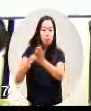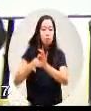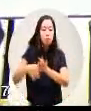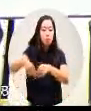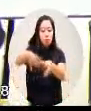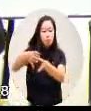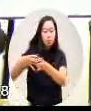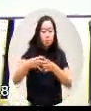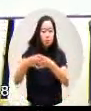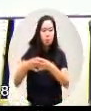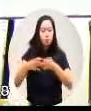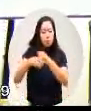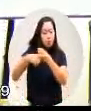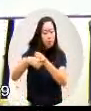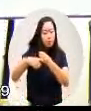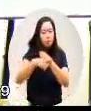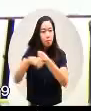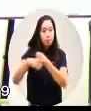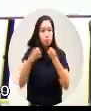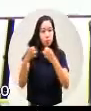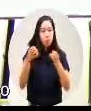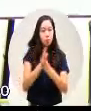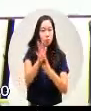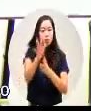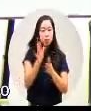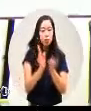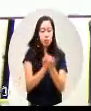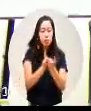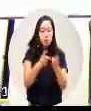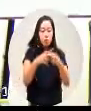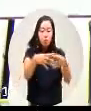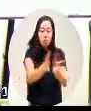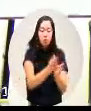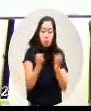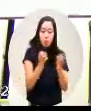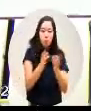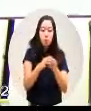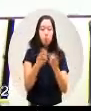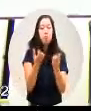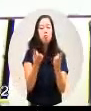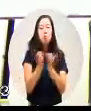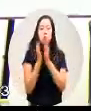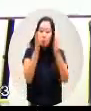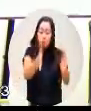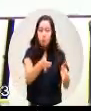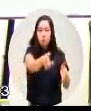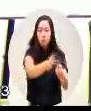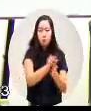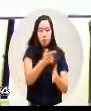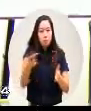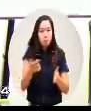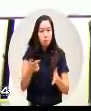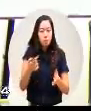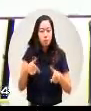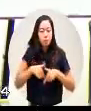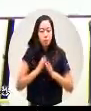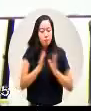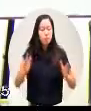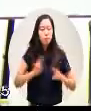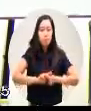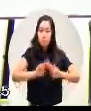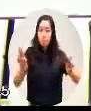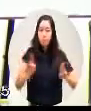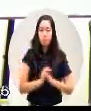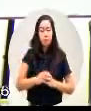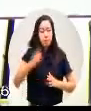研拟。啊，咱都发局有小组讨论啦，吼，有那朝向很啊很。很开放啦、啊、齁，很乐观的态